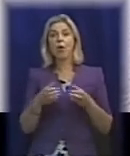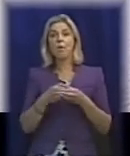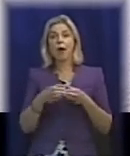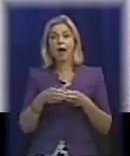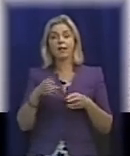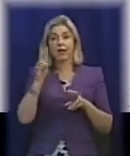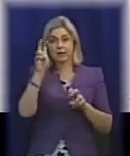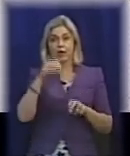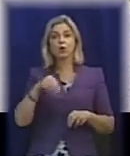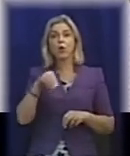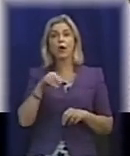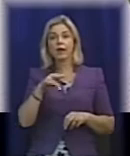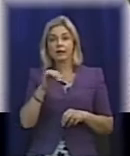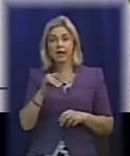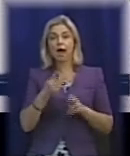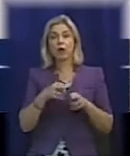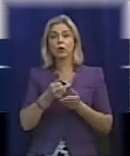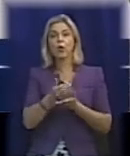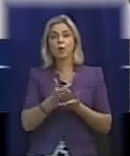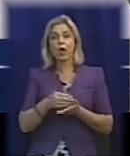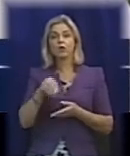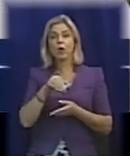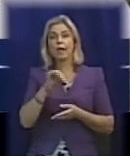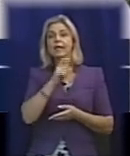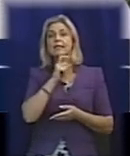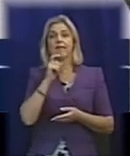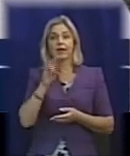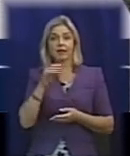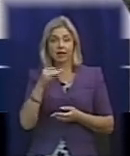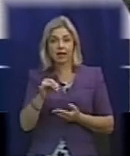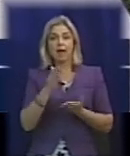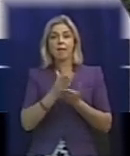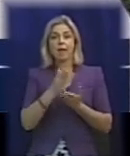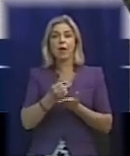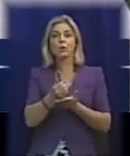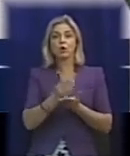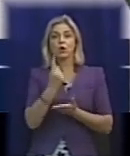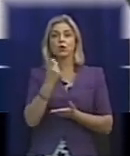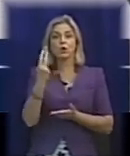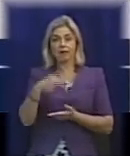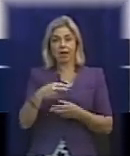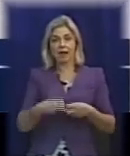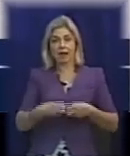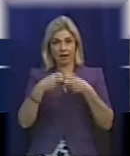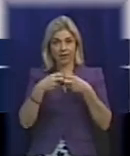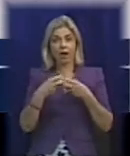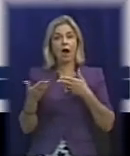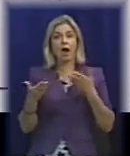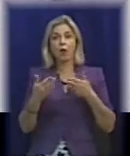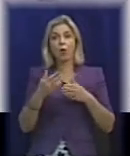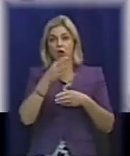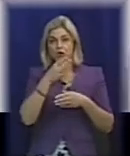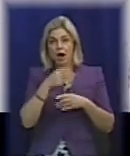яка обслуговує мікрорайон «Соляни» та «Северний», має на обслуговуванні 120 ліфтів, на який час